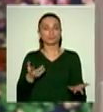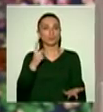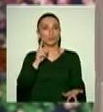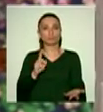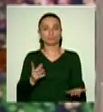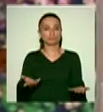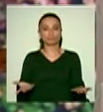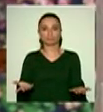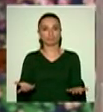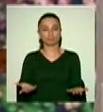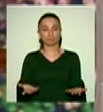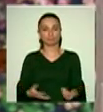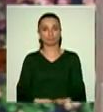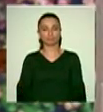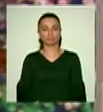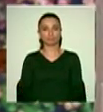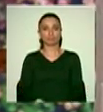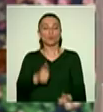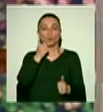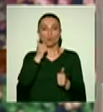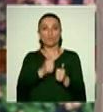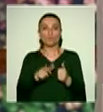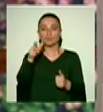ის ისეთი იყო, რომ